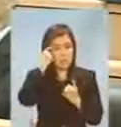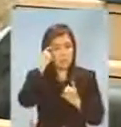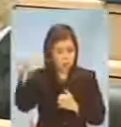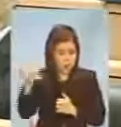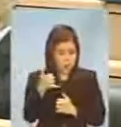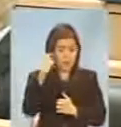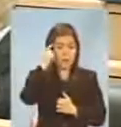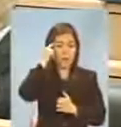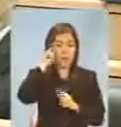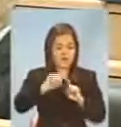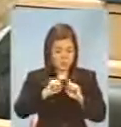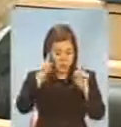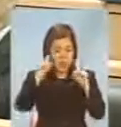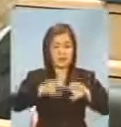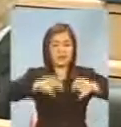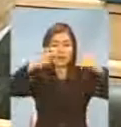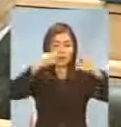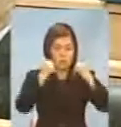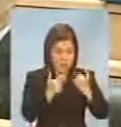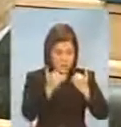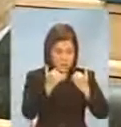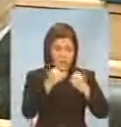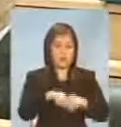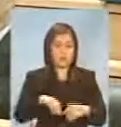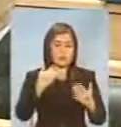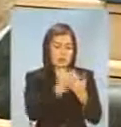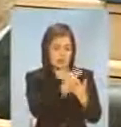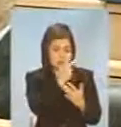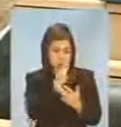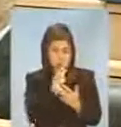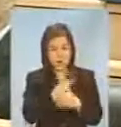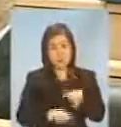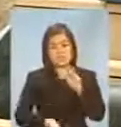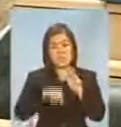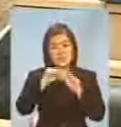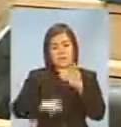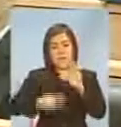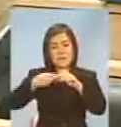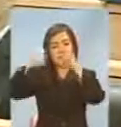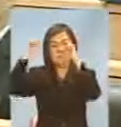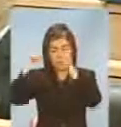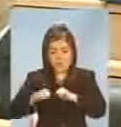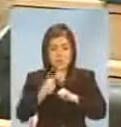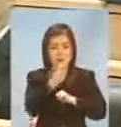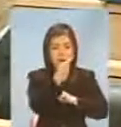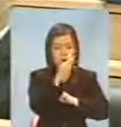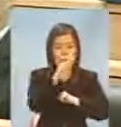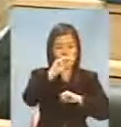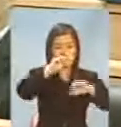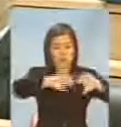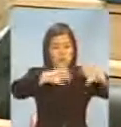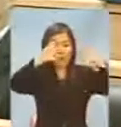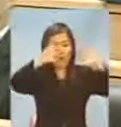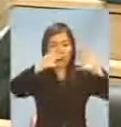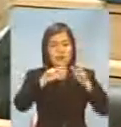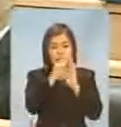อนนั้นแต่รัฐบาลนี้ครับเงินกู้ 350,000 ล้านไปมีมติคณะรัฐมนตรียกเว้นหมดเล